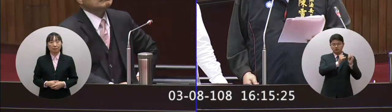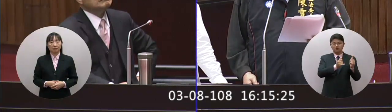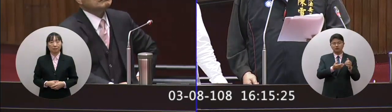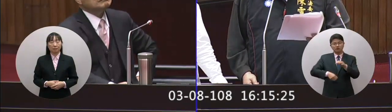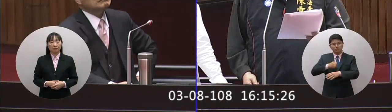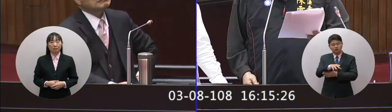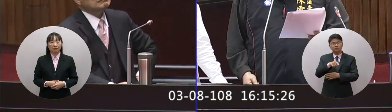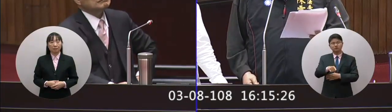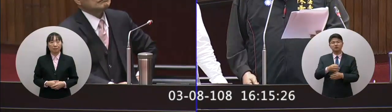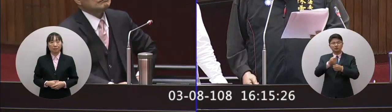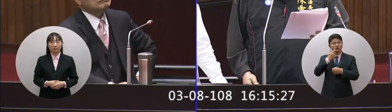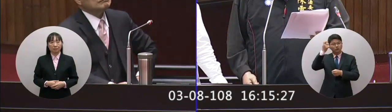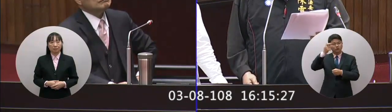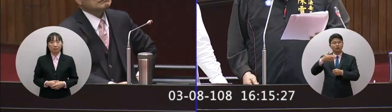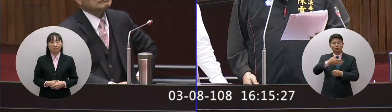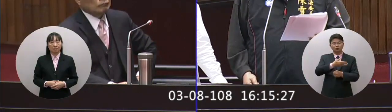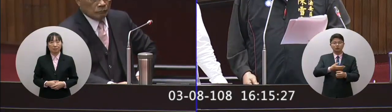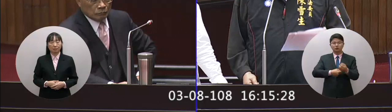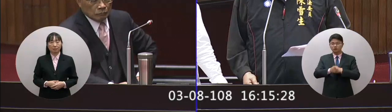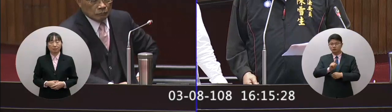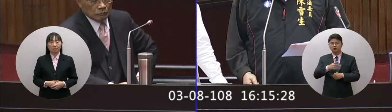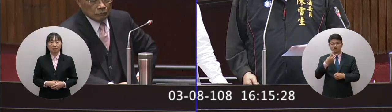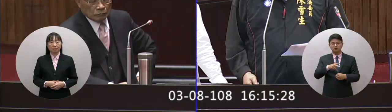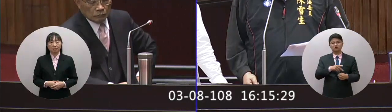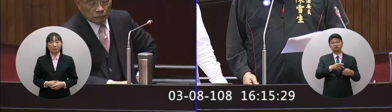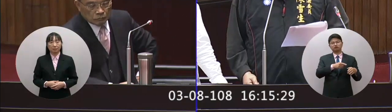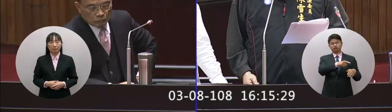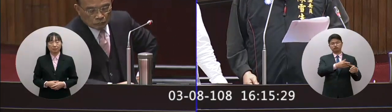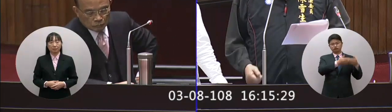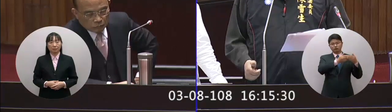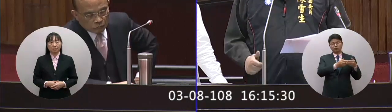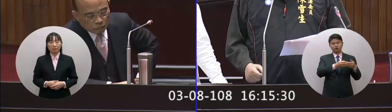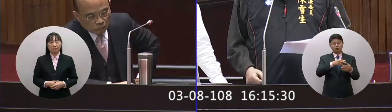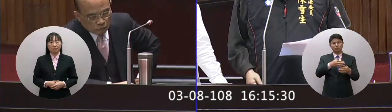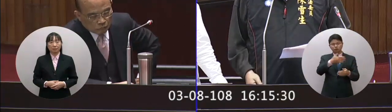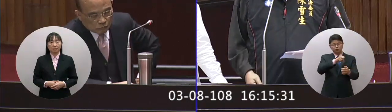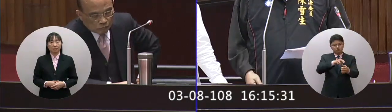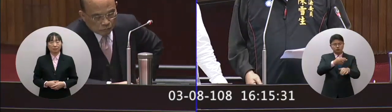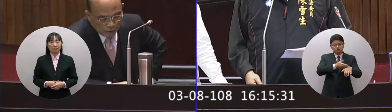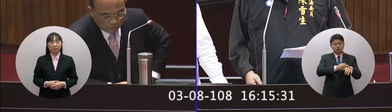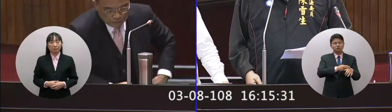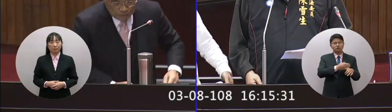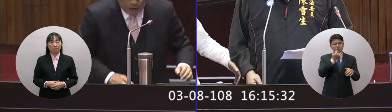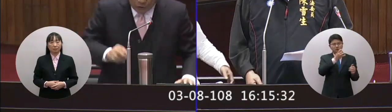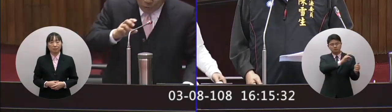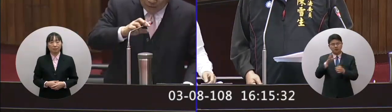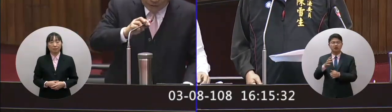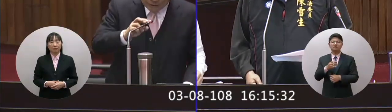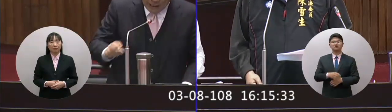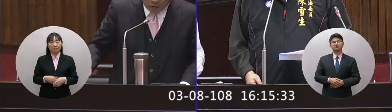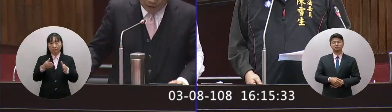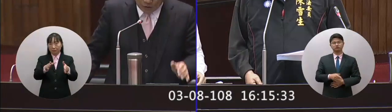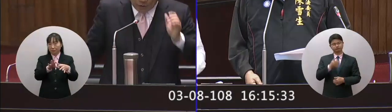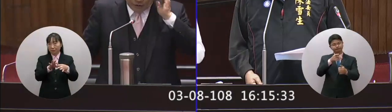殖渔业，并且开放引进大陆的养殖技术。那么请院长回答。 好，那有